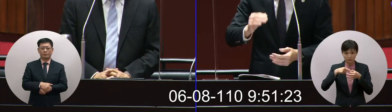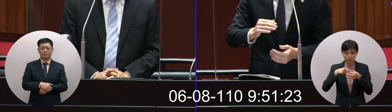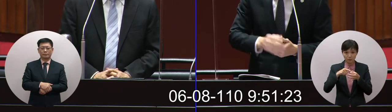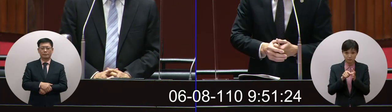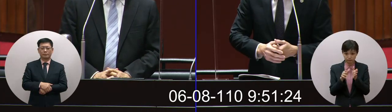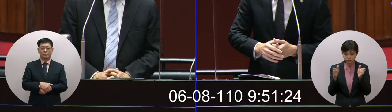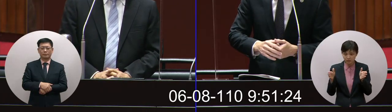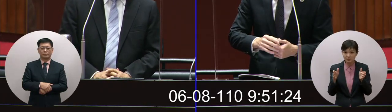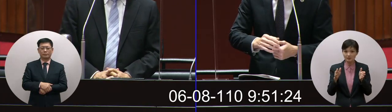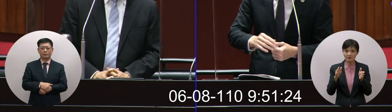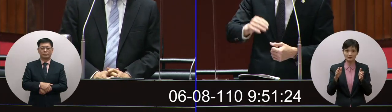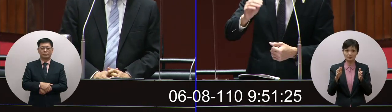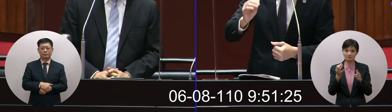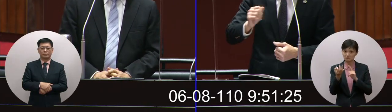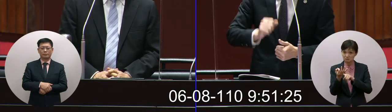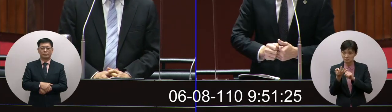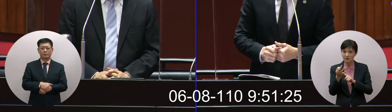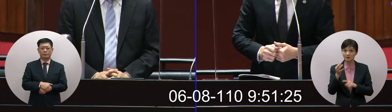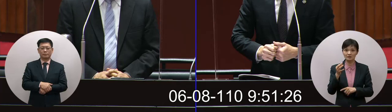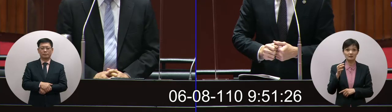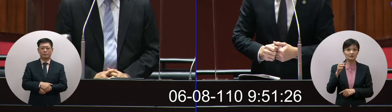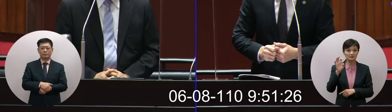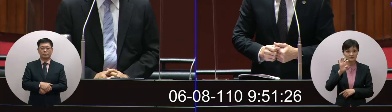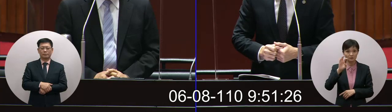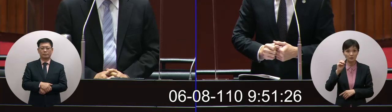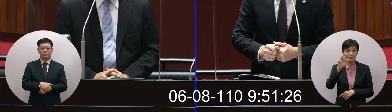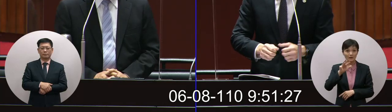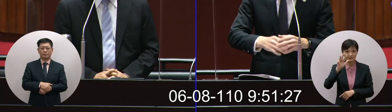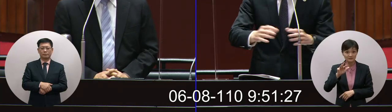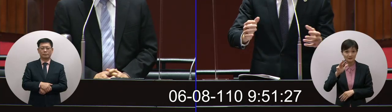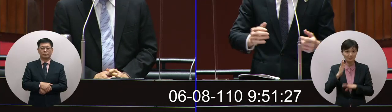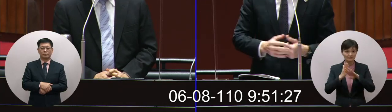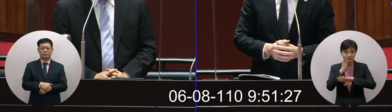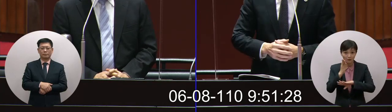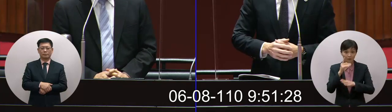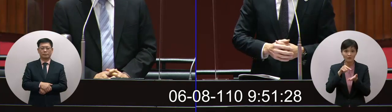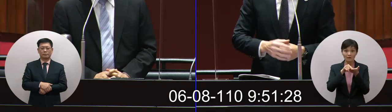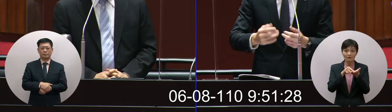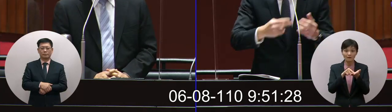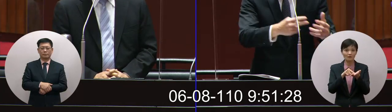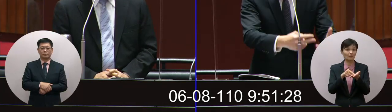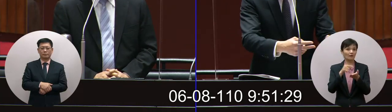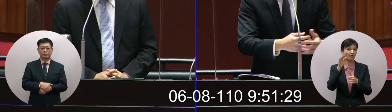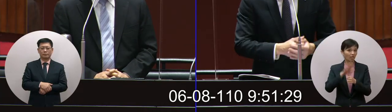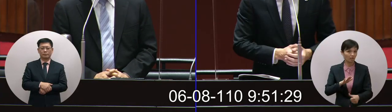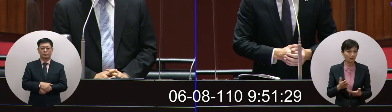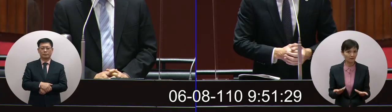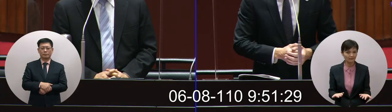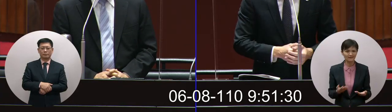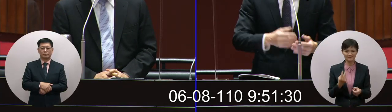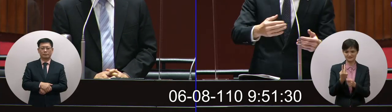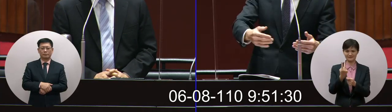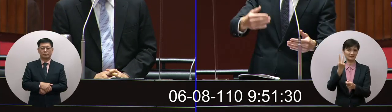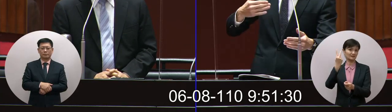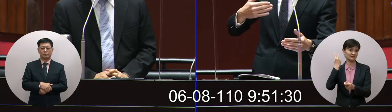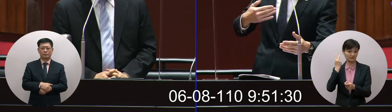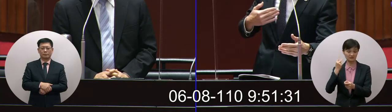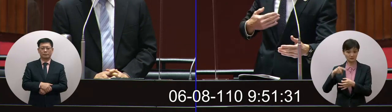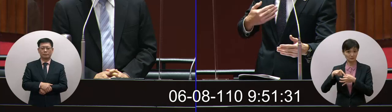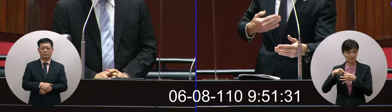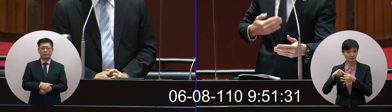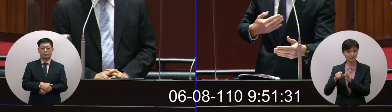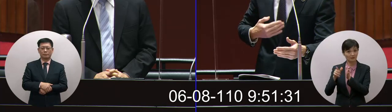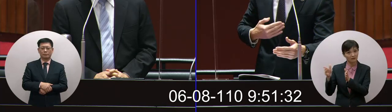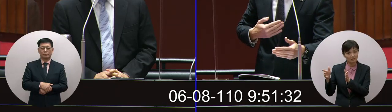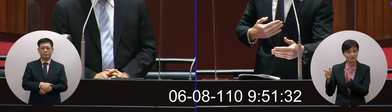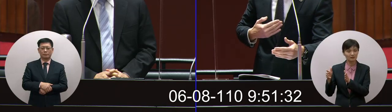过48,800都袂当得到补助这个问题，大家即马拢在讨论，因为那是两年前的收入嘛。啊，你即马是你